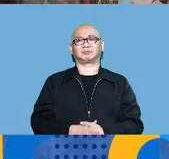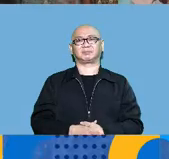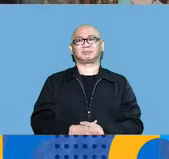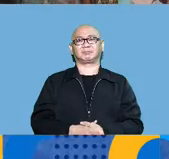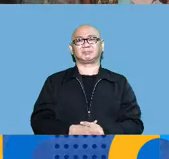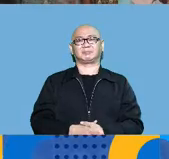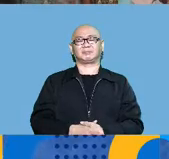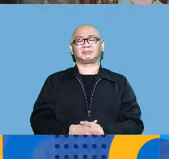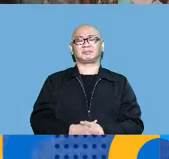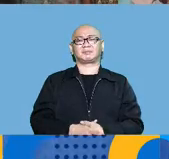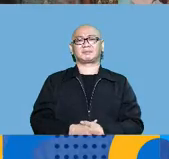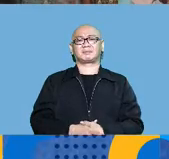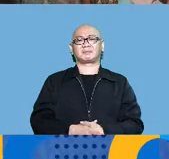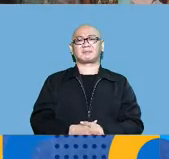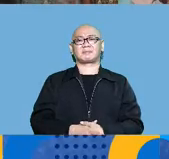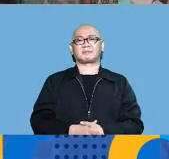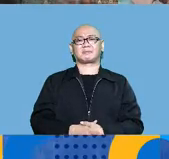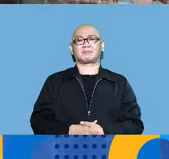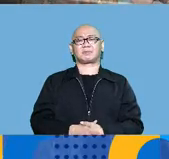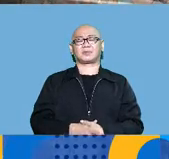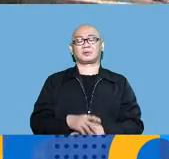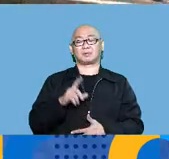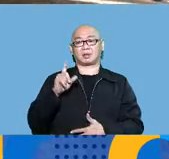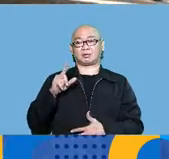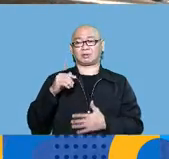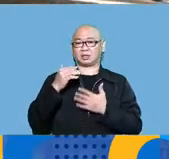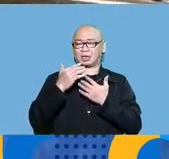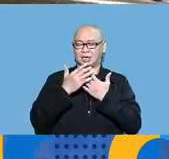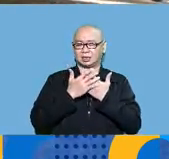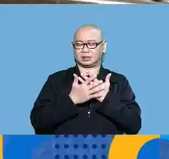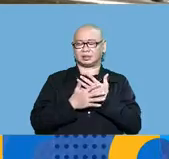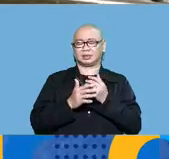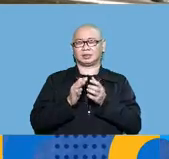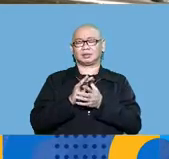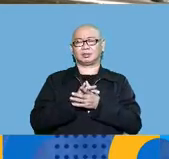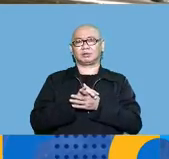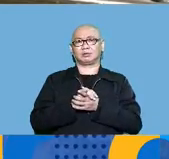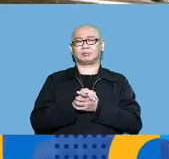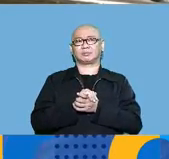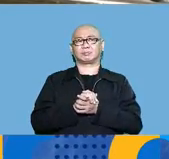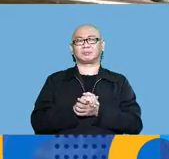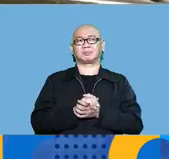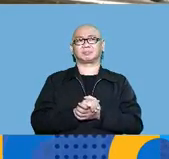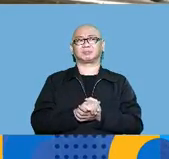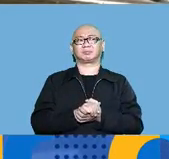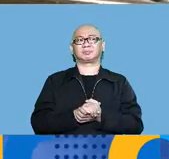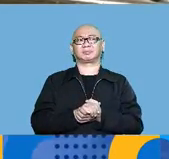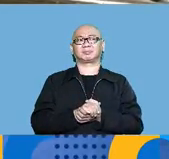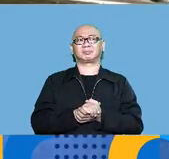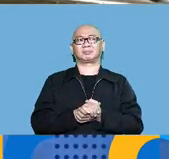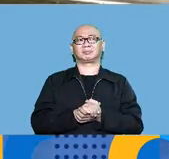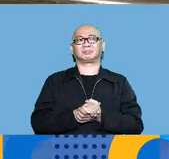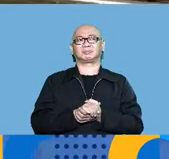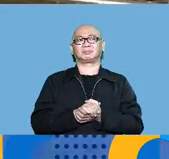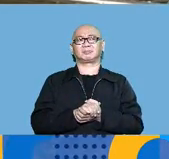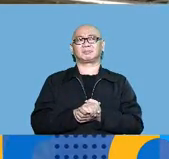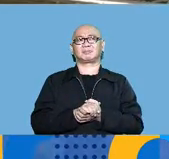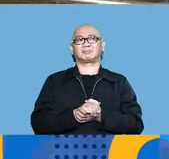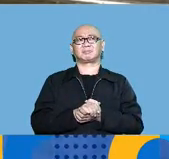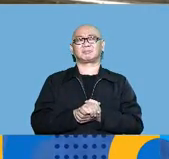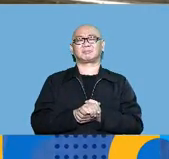Mirzani Ahmad, juga menantuku terkasih, Yusrina Jayusman, Muhammad